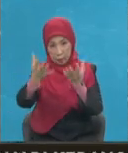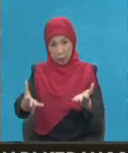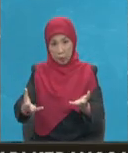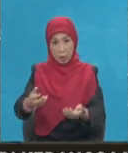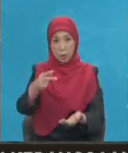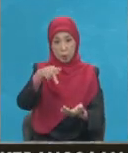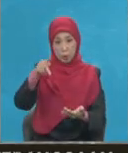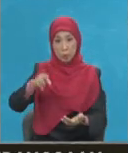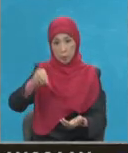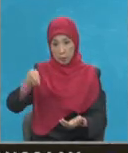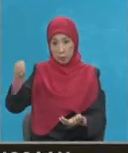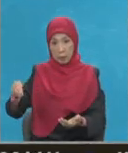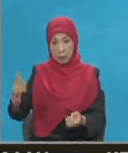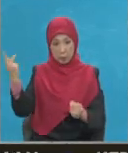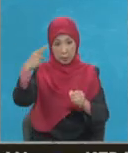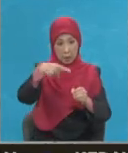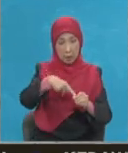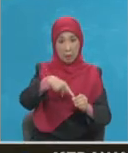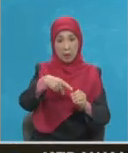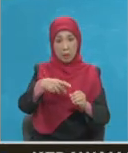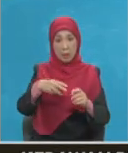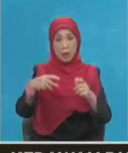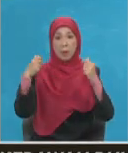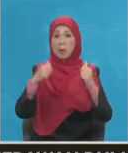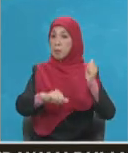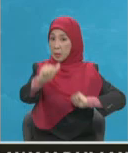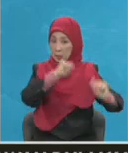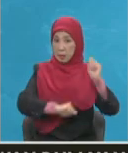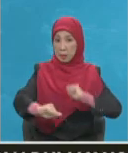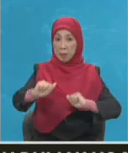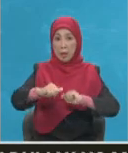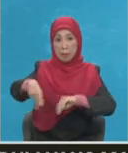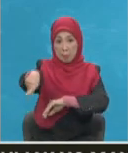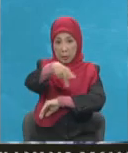penuntut-penuntut yang ikut serta dalam persembahan padang